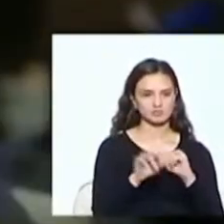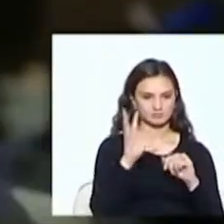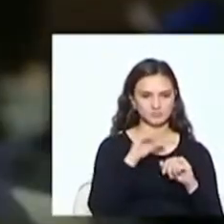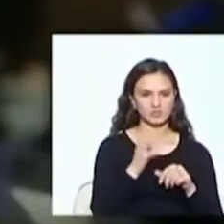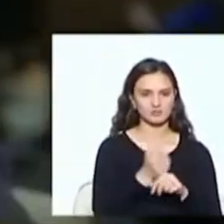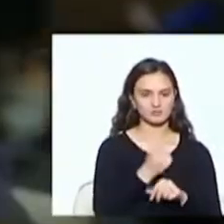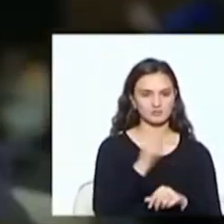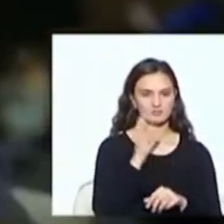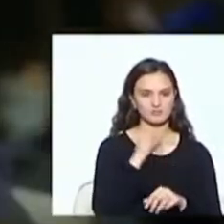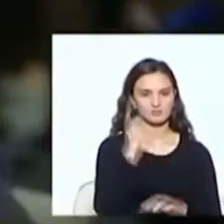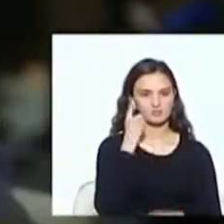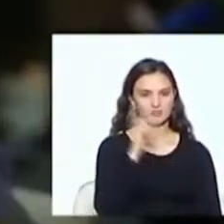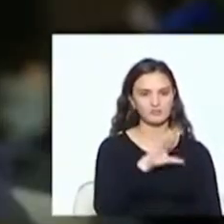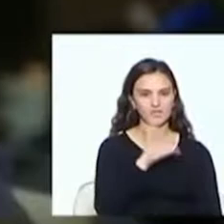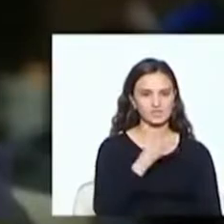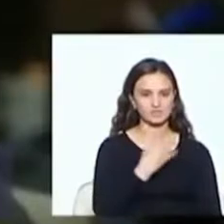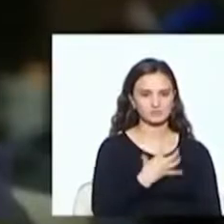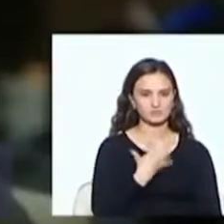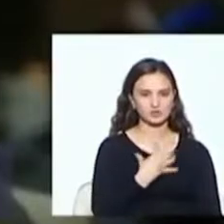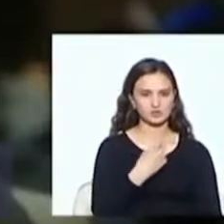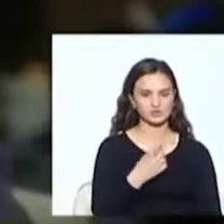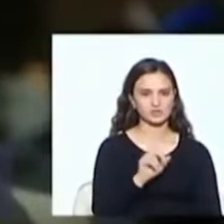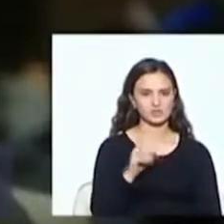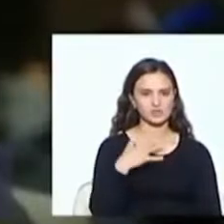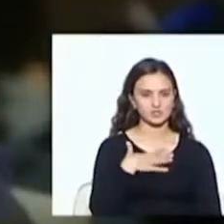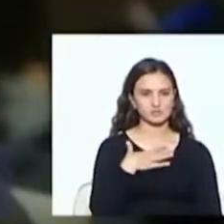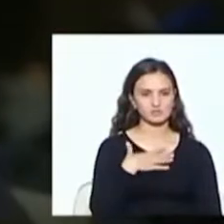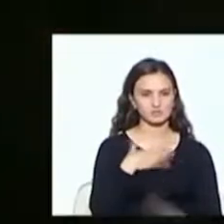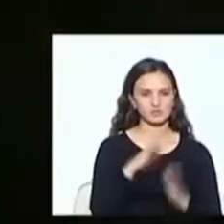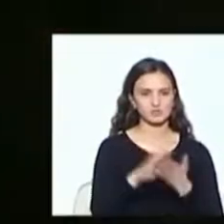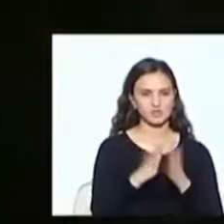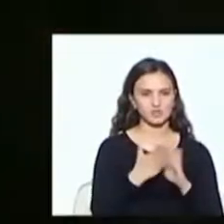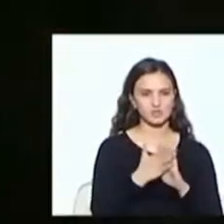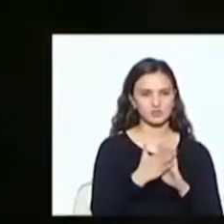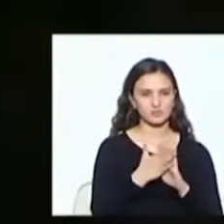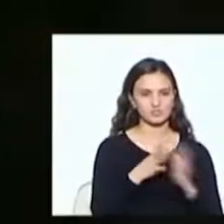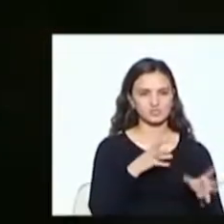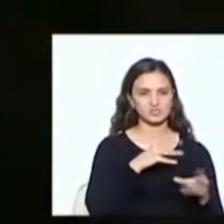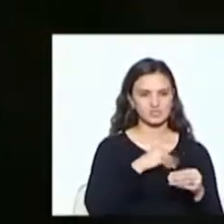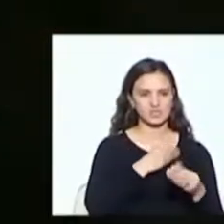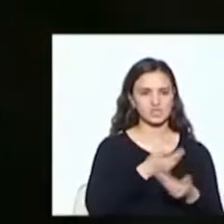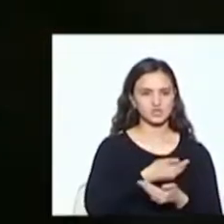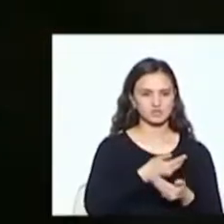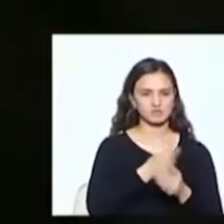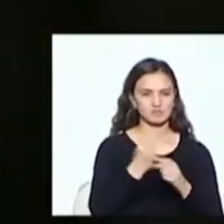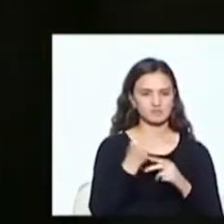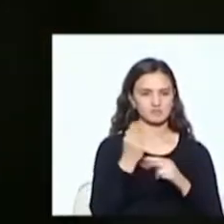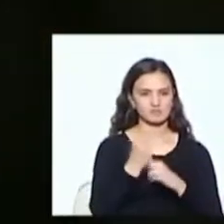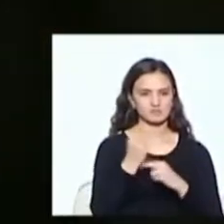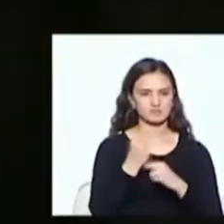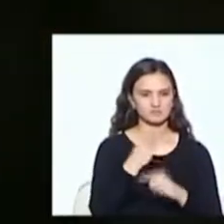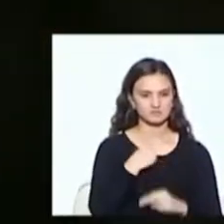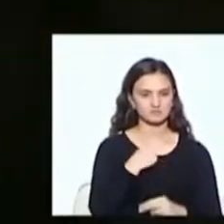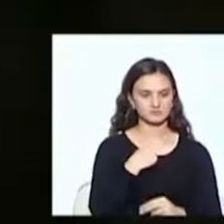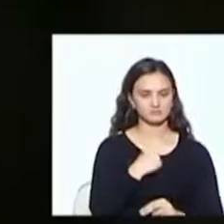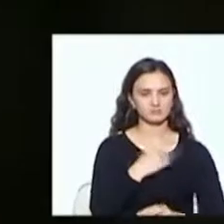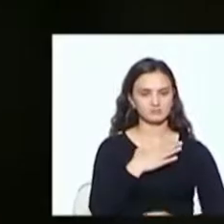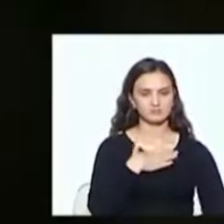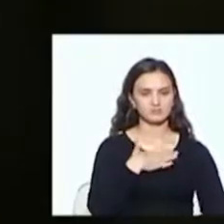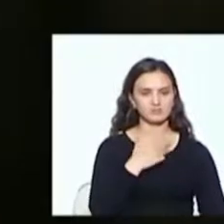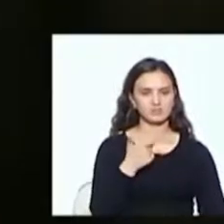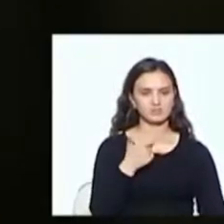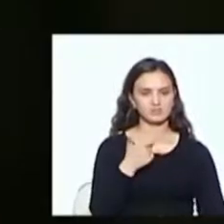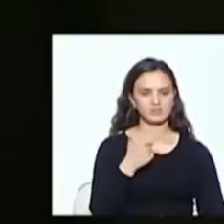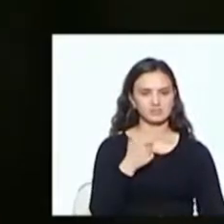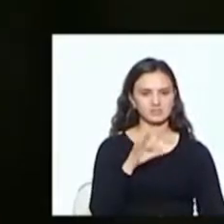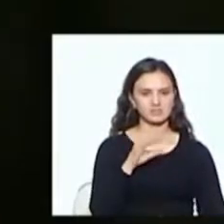და გამარჯვებას. ფიქრობ, ეს ყველაზე მნიშვნელოვანია, რაც ჩემს მდგომარეობასთან თანაცხოვრება მასწავლა. მე